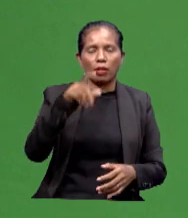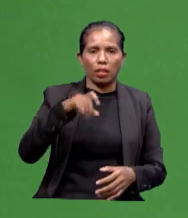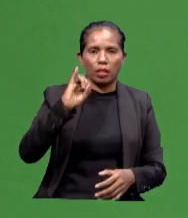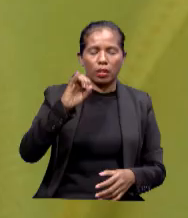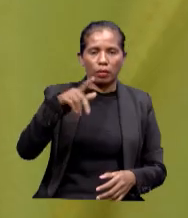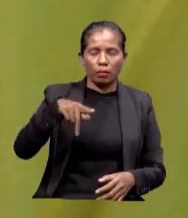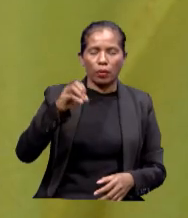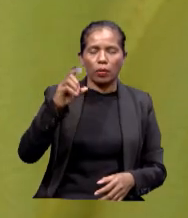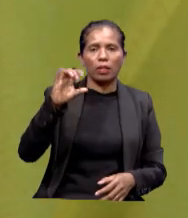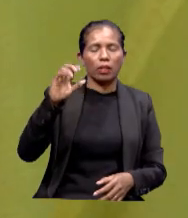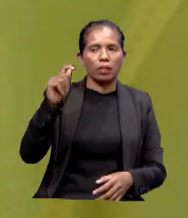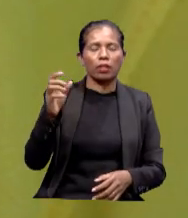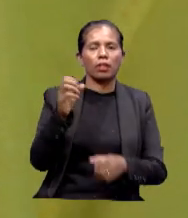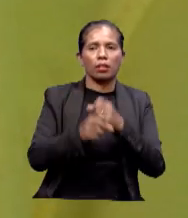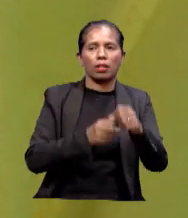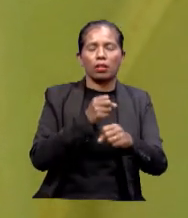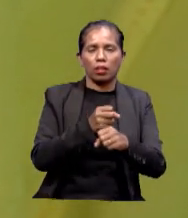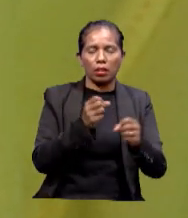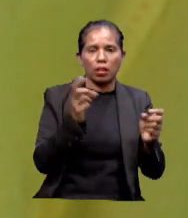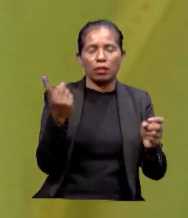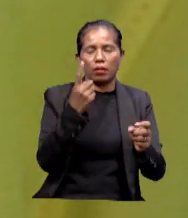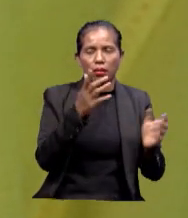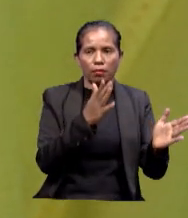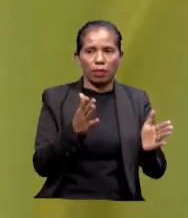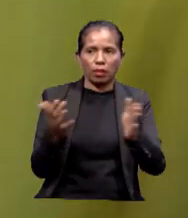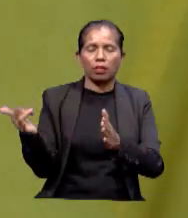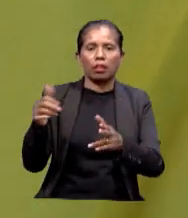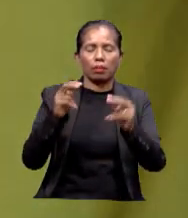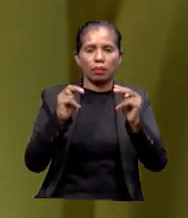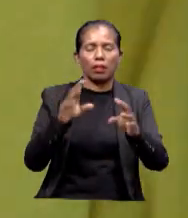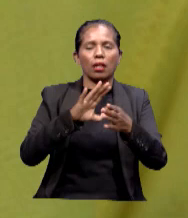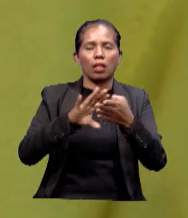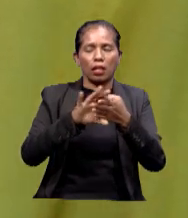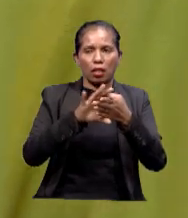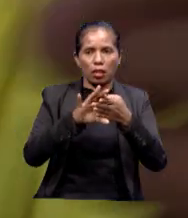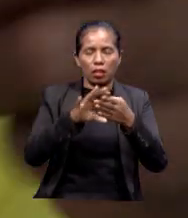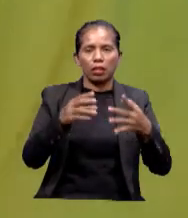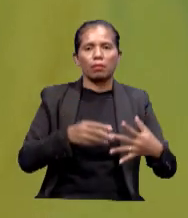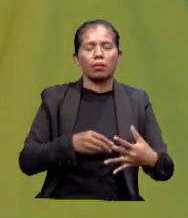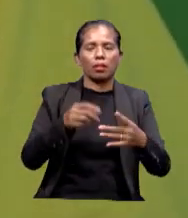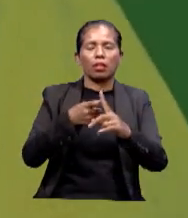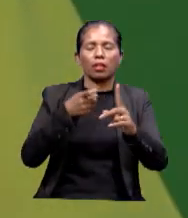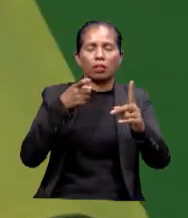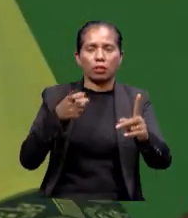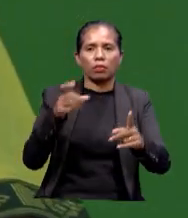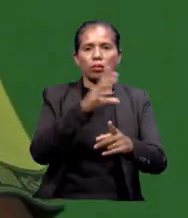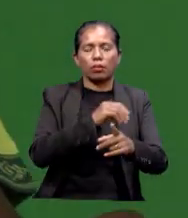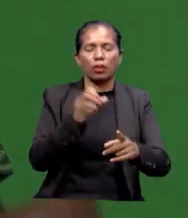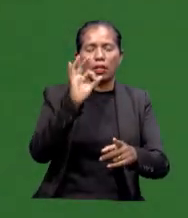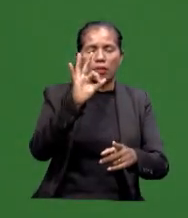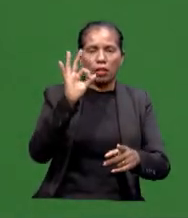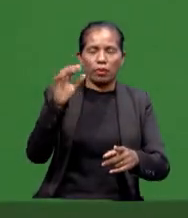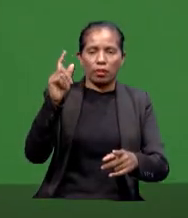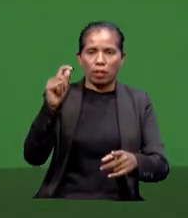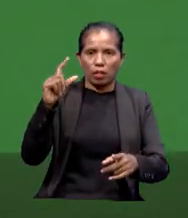karatina klub refere sempre preparan mebesira mos precisa carta oficial Roma husi organ Liga Futebol Timor Leste no